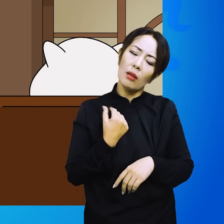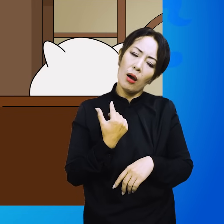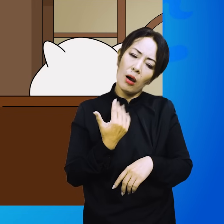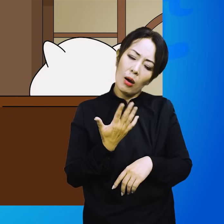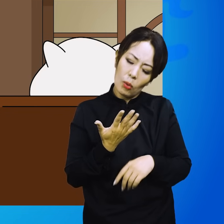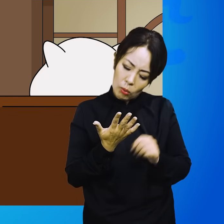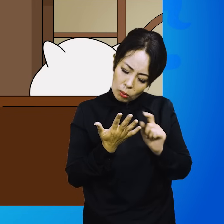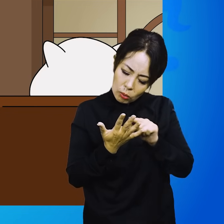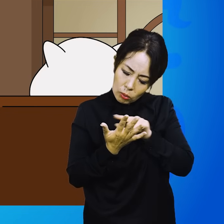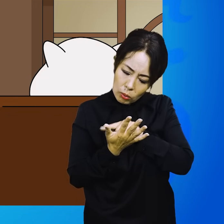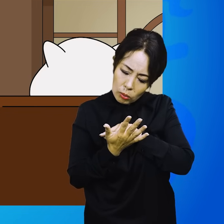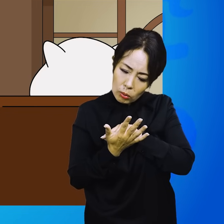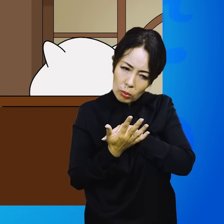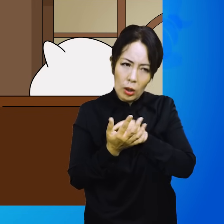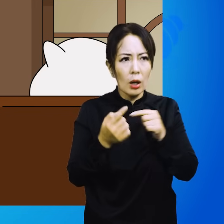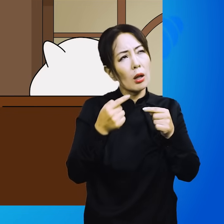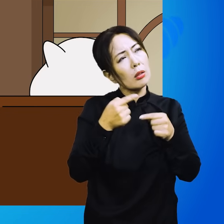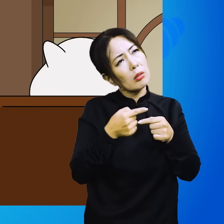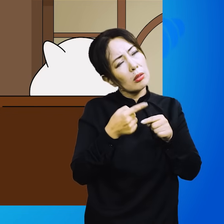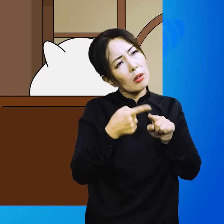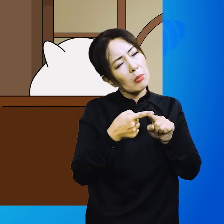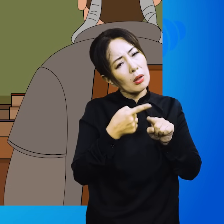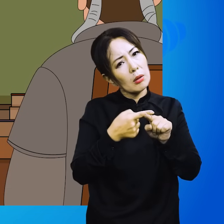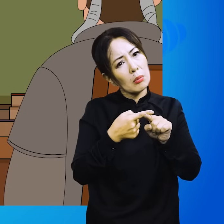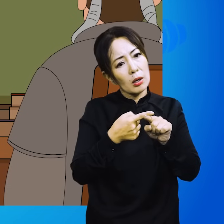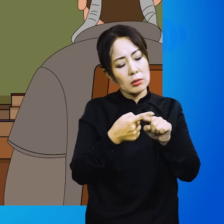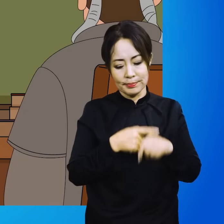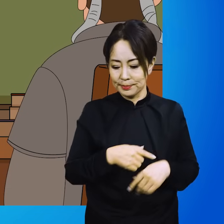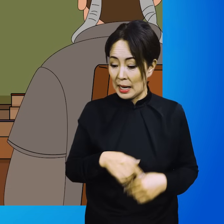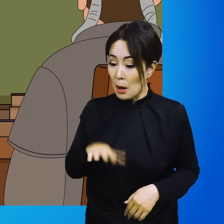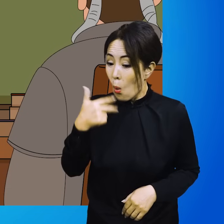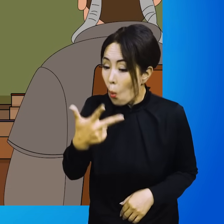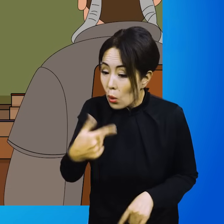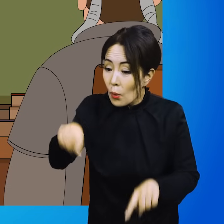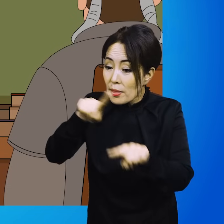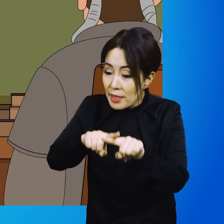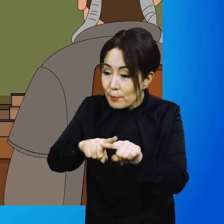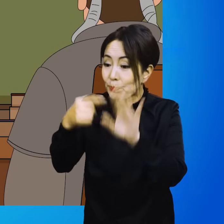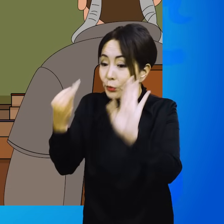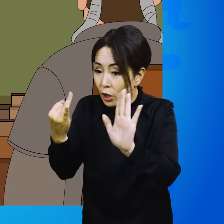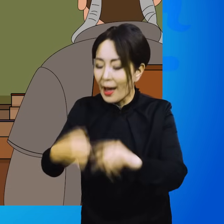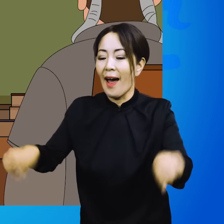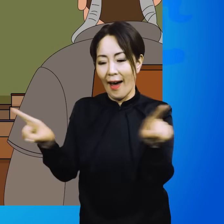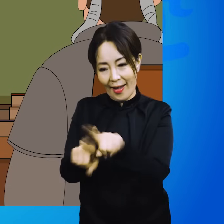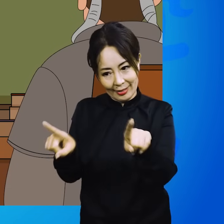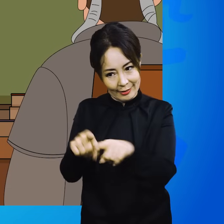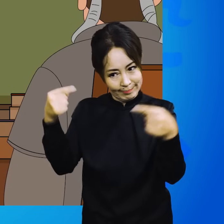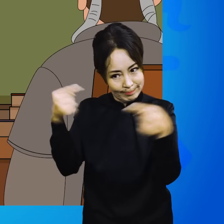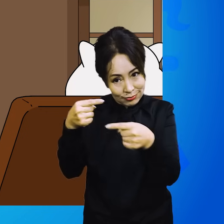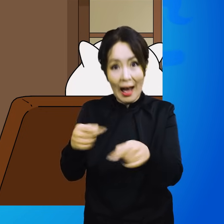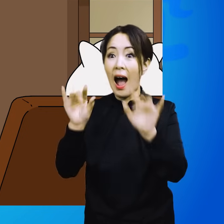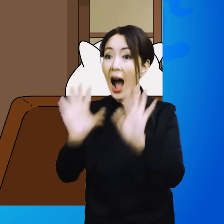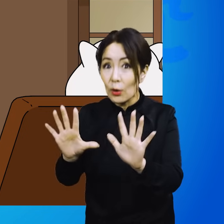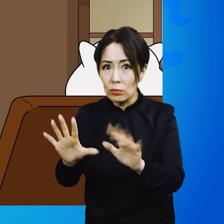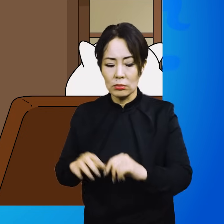Тав. Тавын нэмэхээр 3 дээр 7-г нэмэхээр мөн 10 гарна.